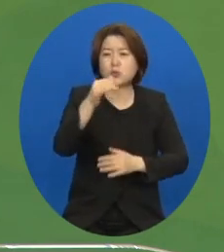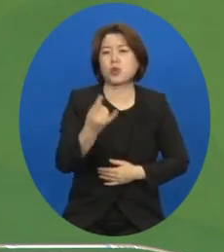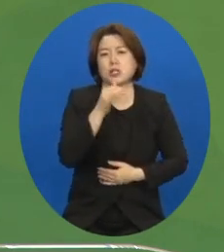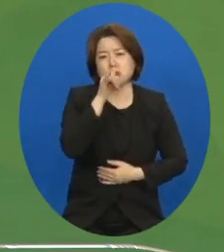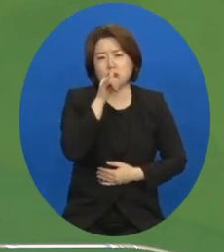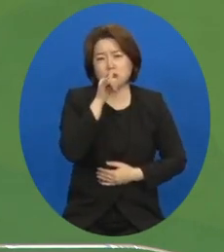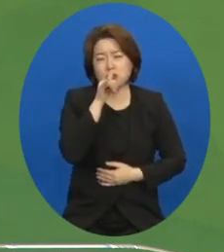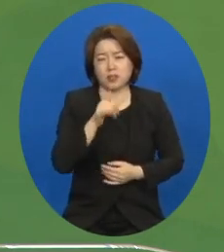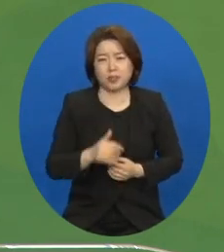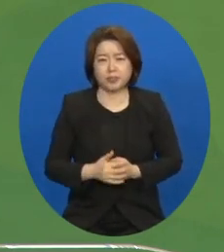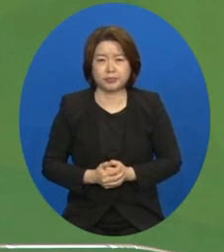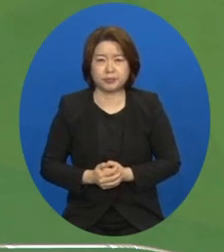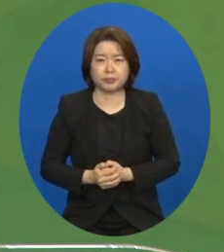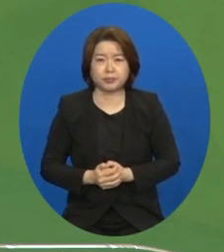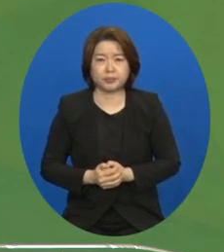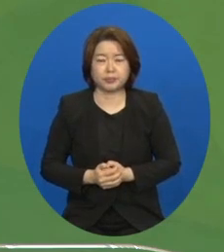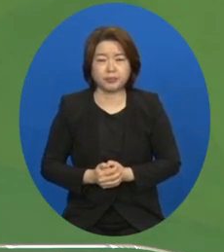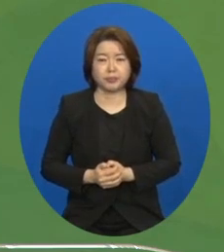있습니다.